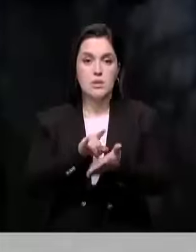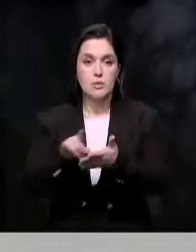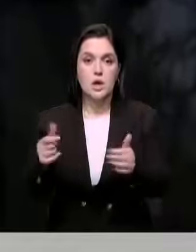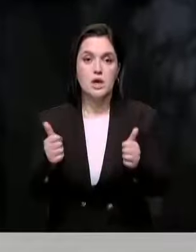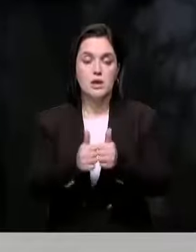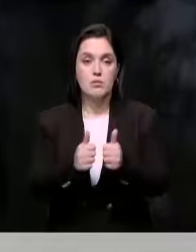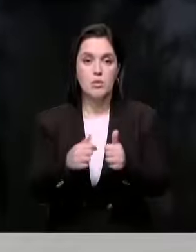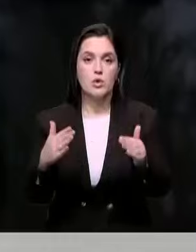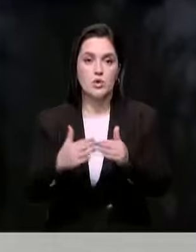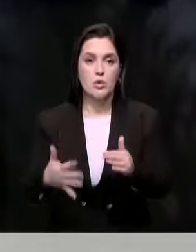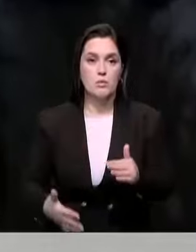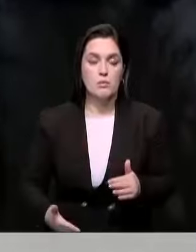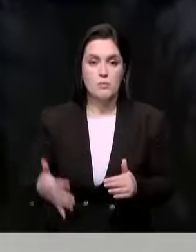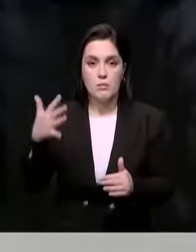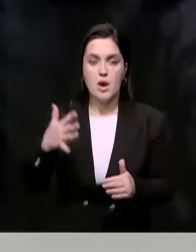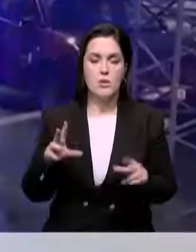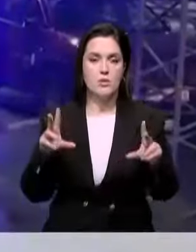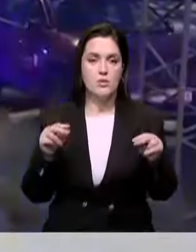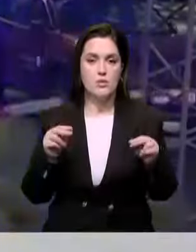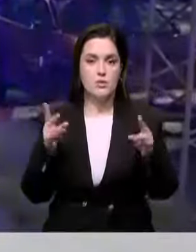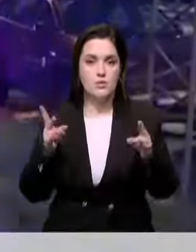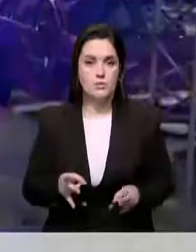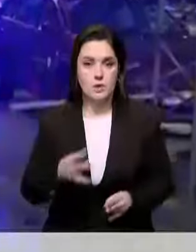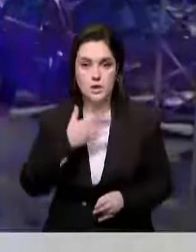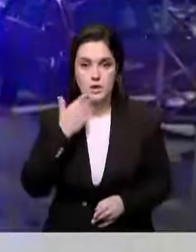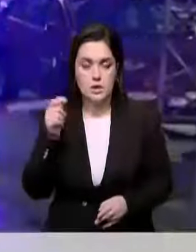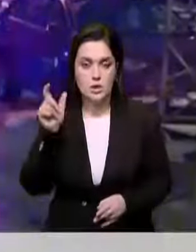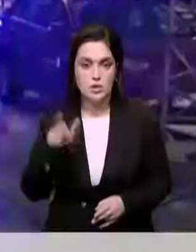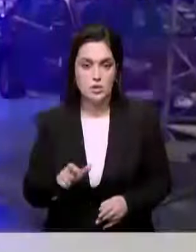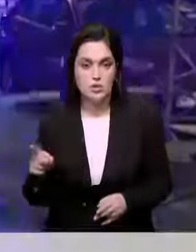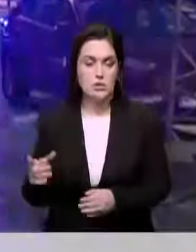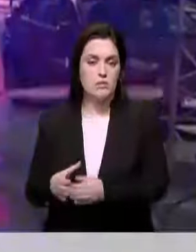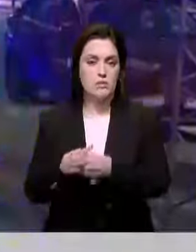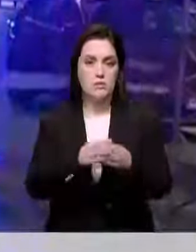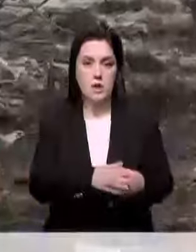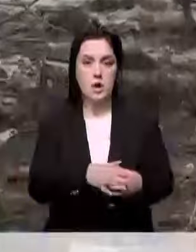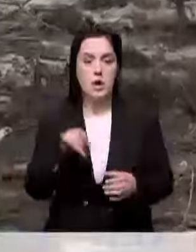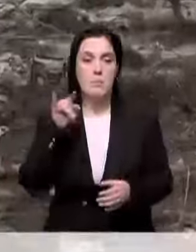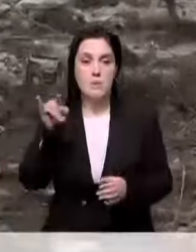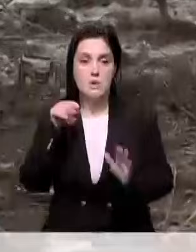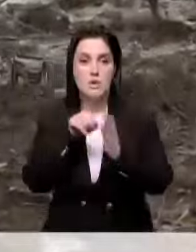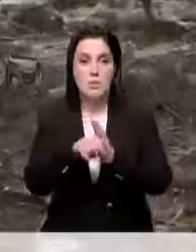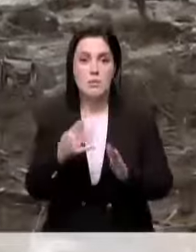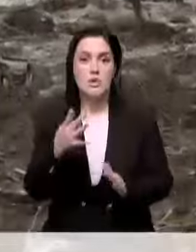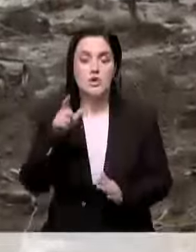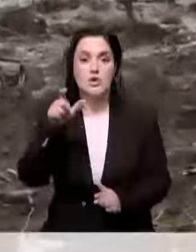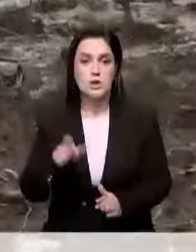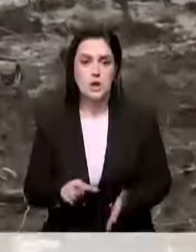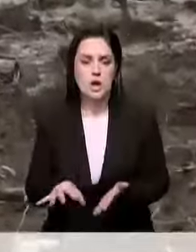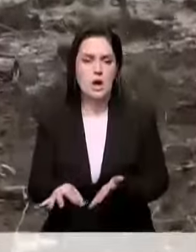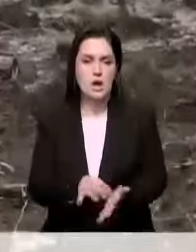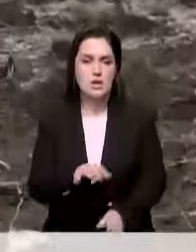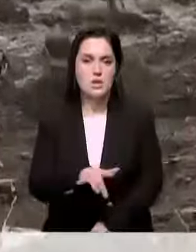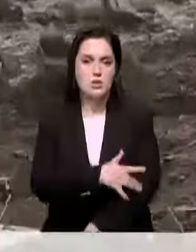столичного аэропорта рядом с многоквартирным домом. Жители не пострадали, их эвакуировали из здания. На борту самолета находились 4